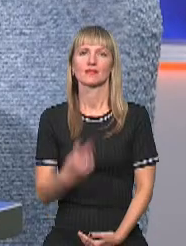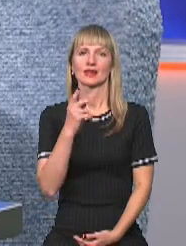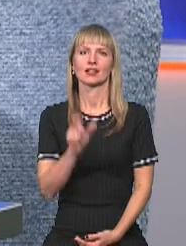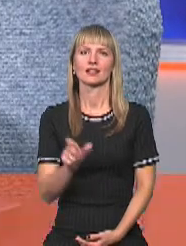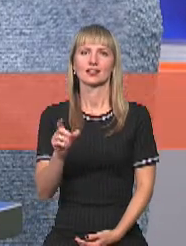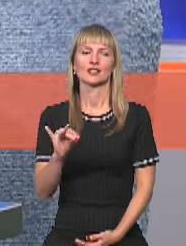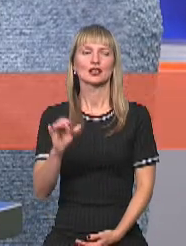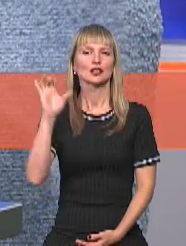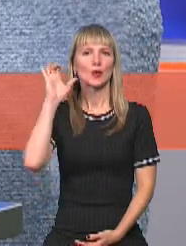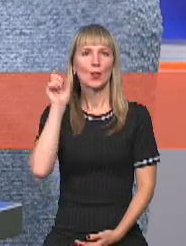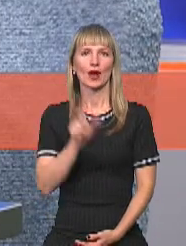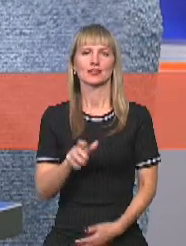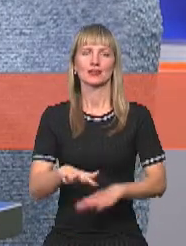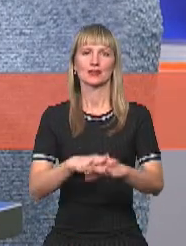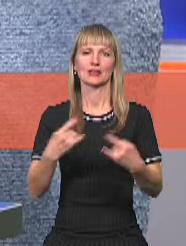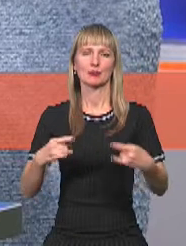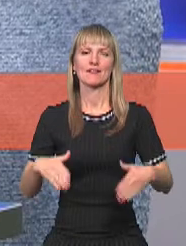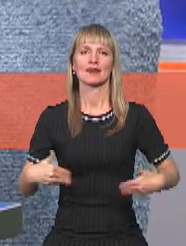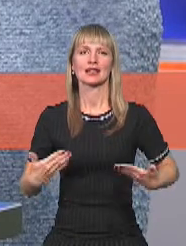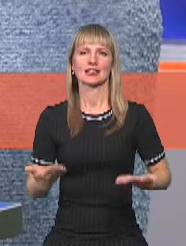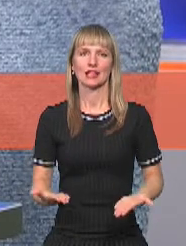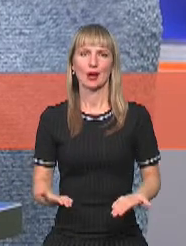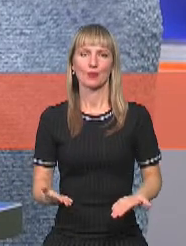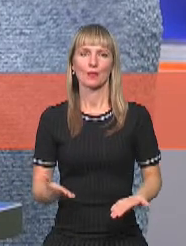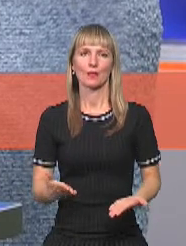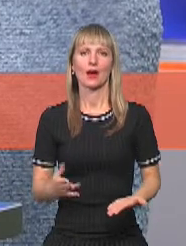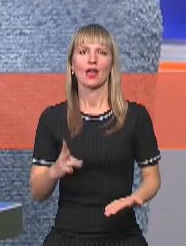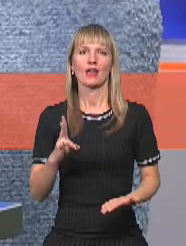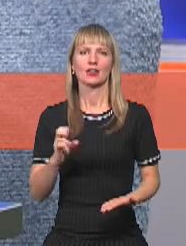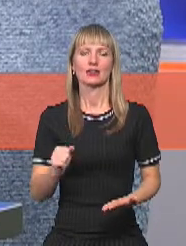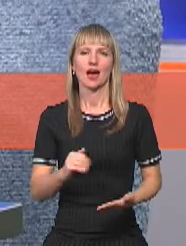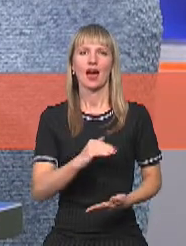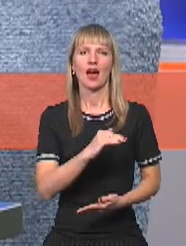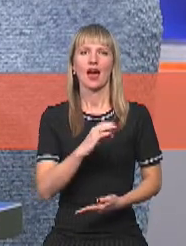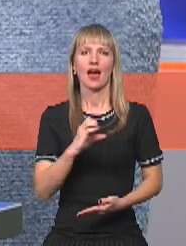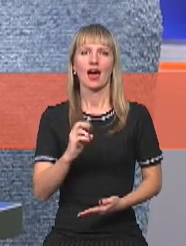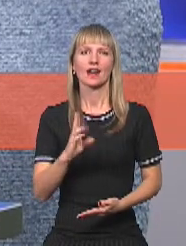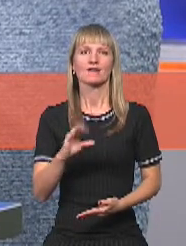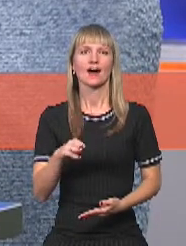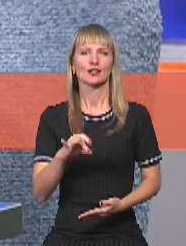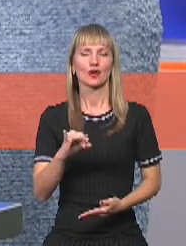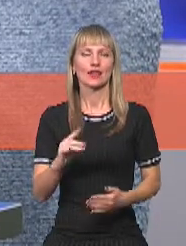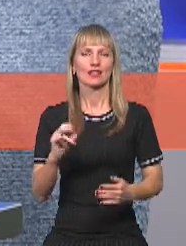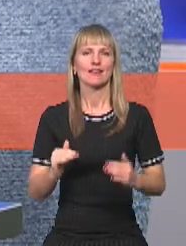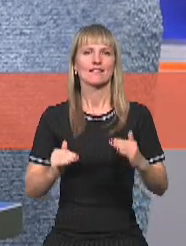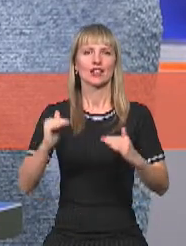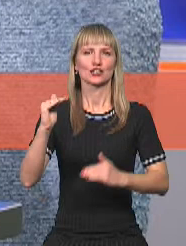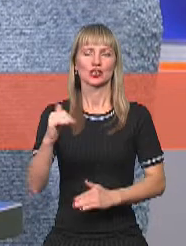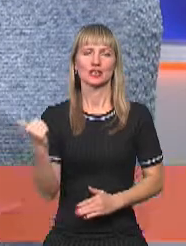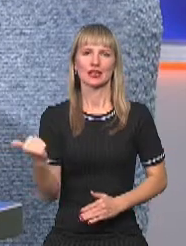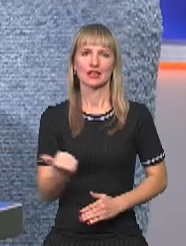глядачів і слухачів Суспільного. Вітаємо на своєрідному екваторі, на самісінькій вершині